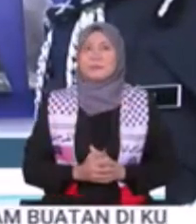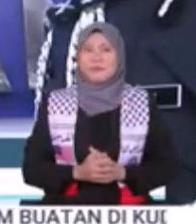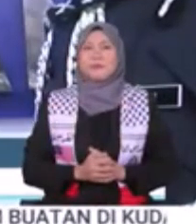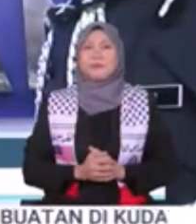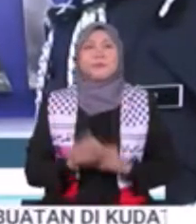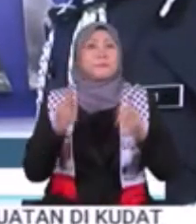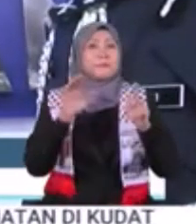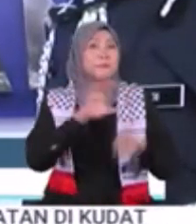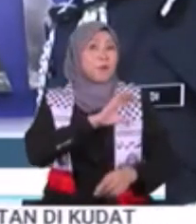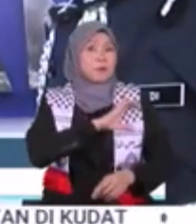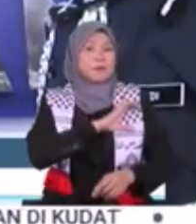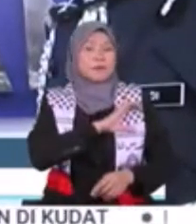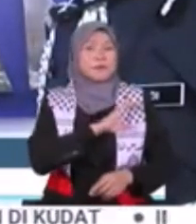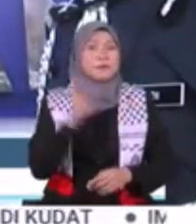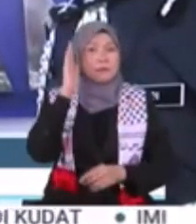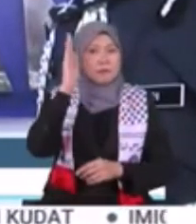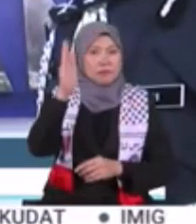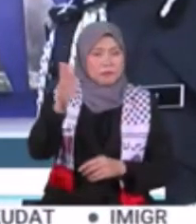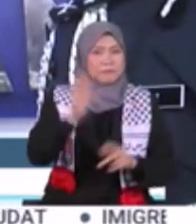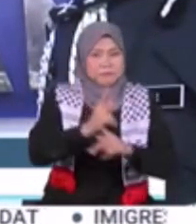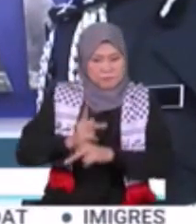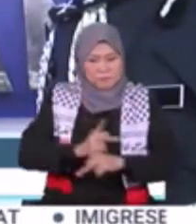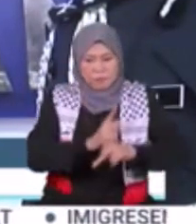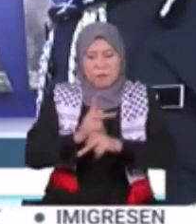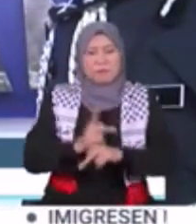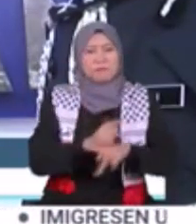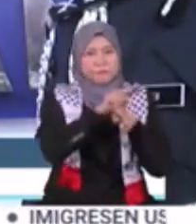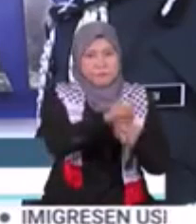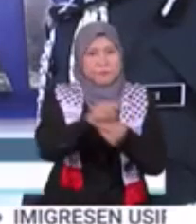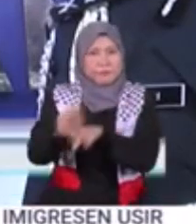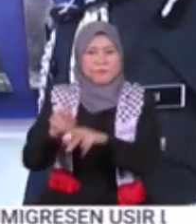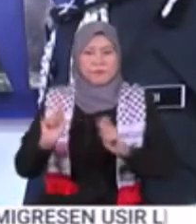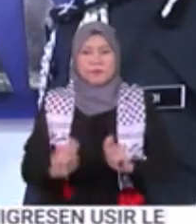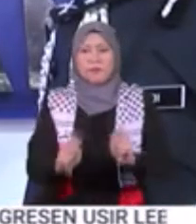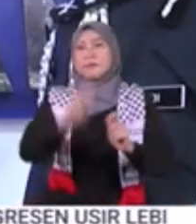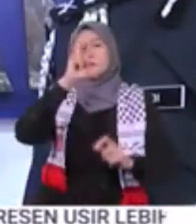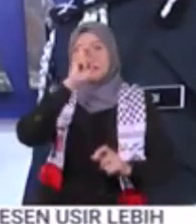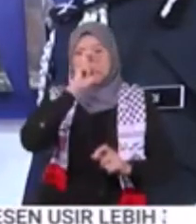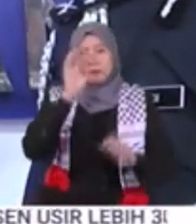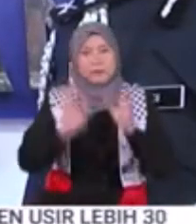Dan pihak polis sentiasa akan melakukan kawalan dan akan bertindakan tegas